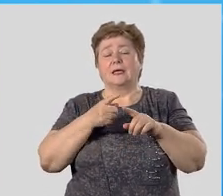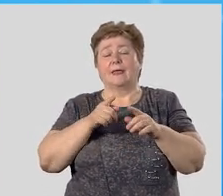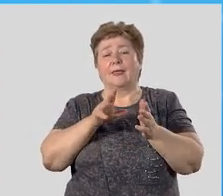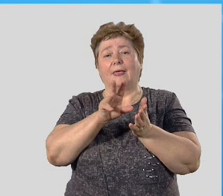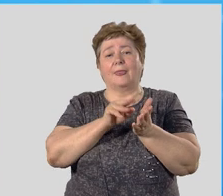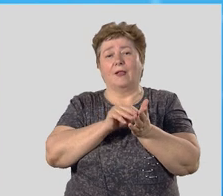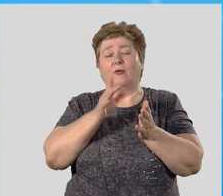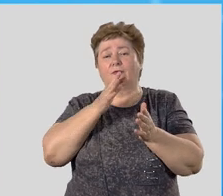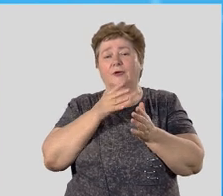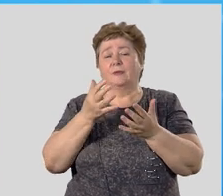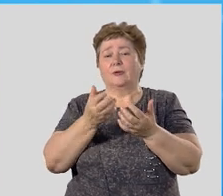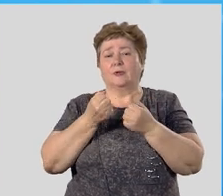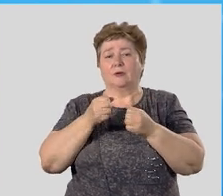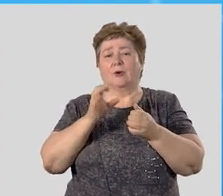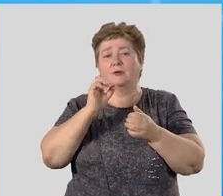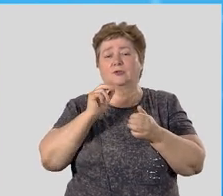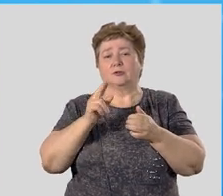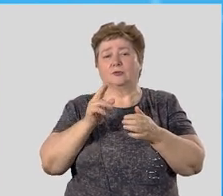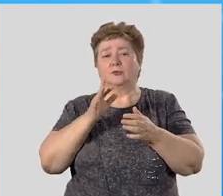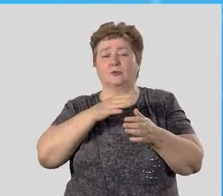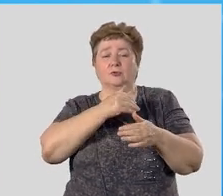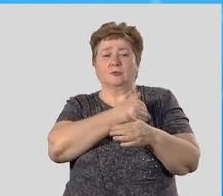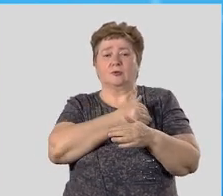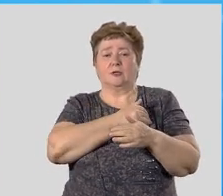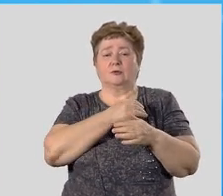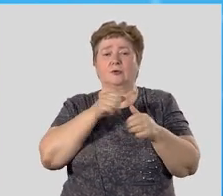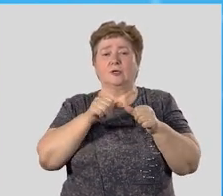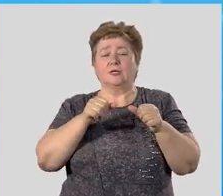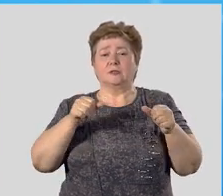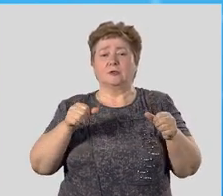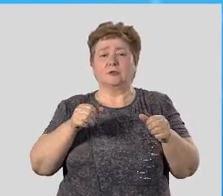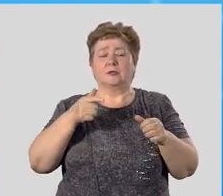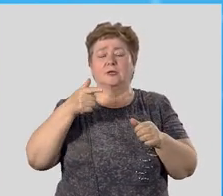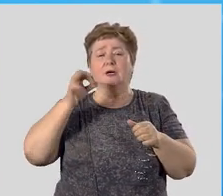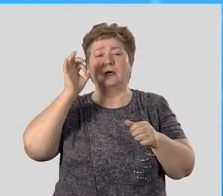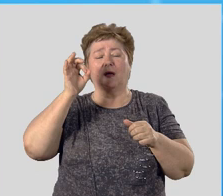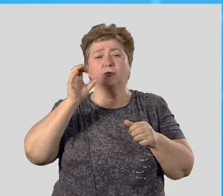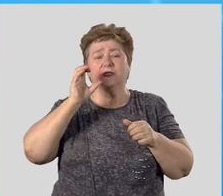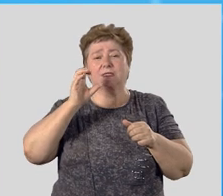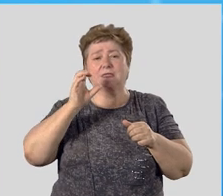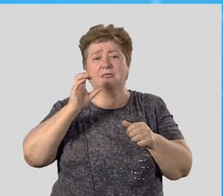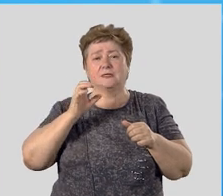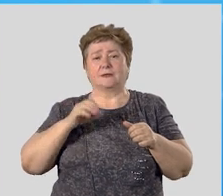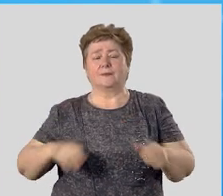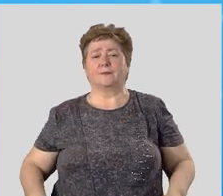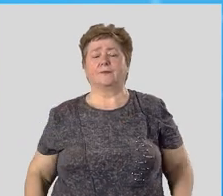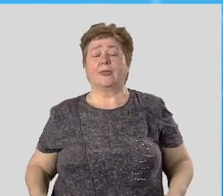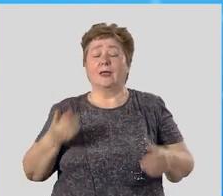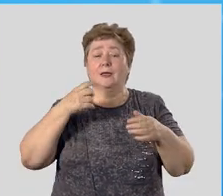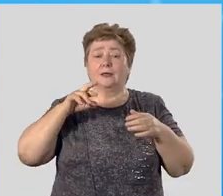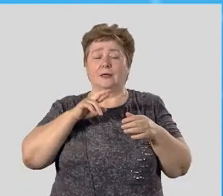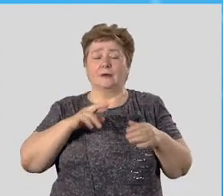времени принимают секунду. Температура измеряется в градусах Цельсия.